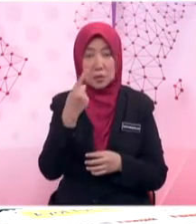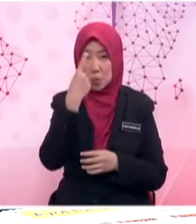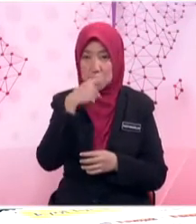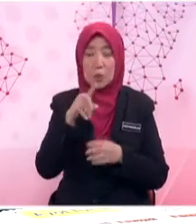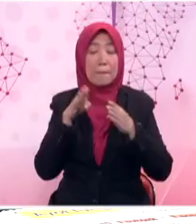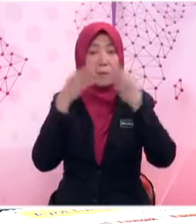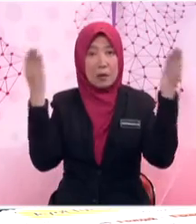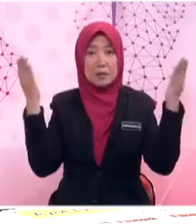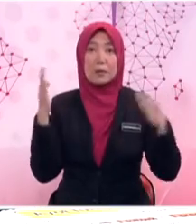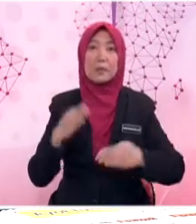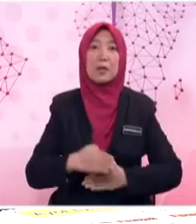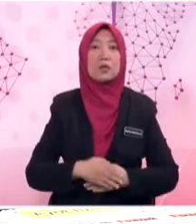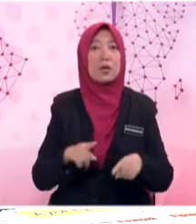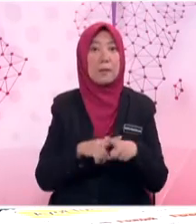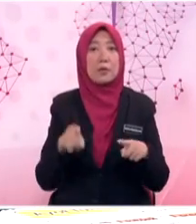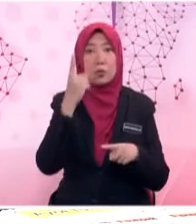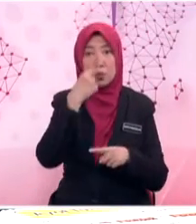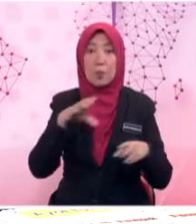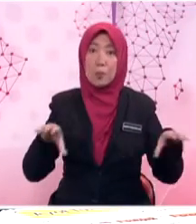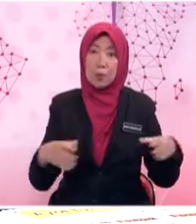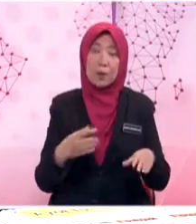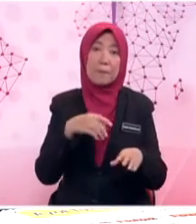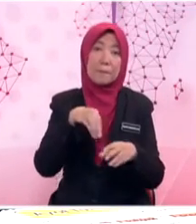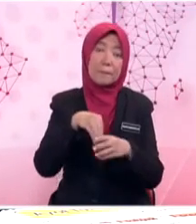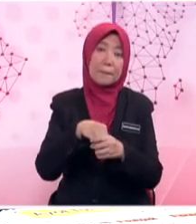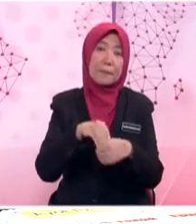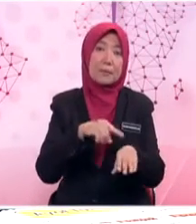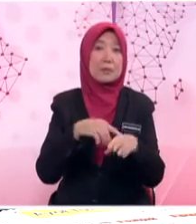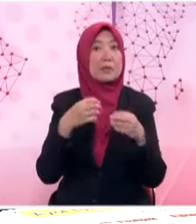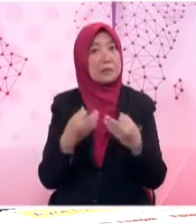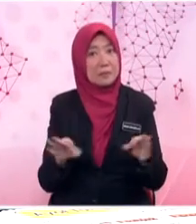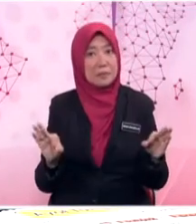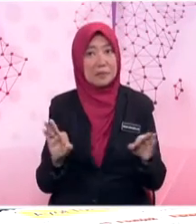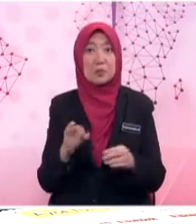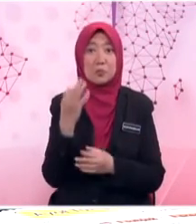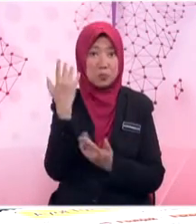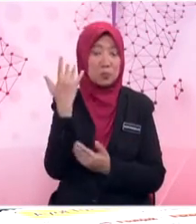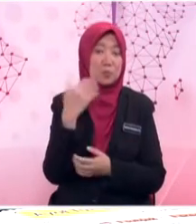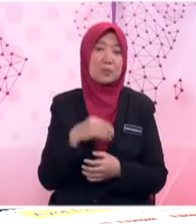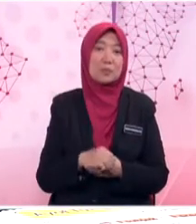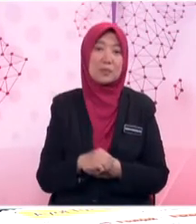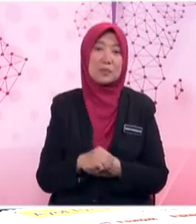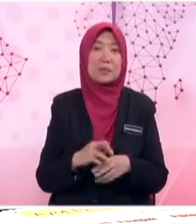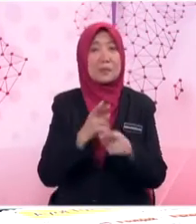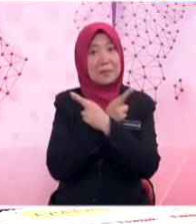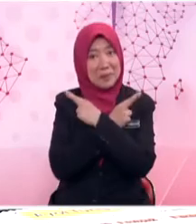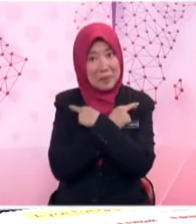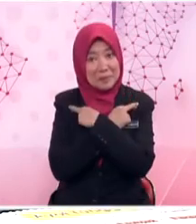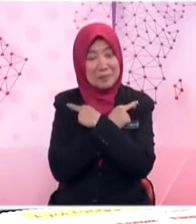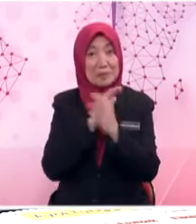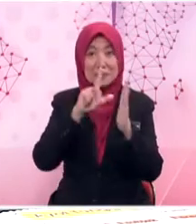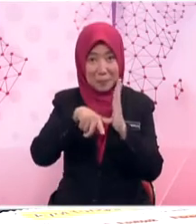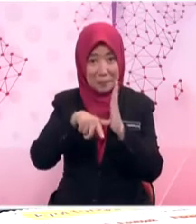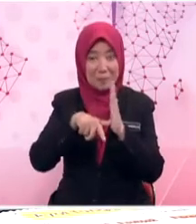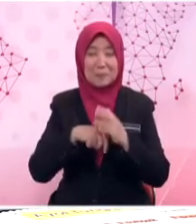Melayu, tapi kita nak lakukan aktiviti masa lapang bersama dengan Cikgu Sheila. Sekejap saja lagi. Cikgu, kita berehat sekejap boleh? Boleh, tak